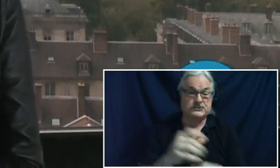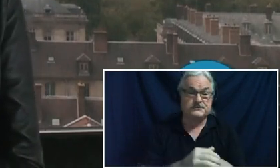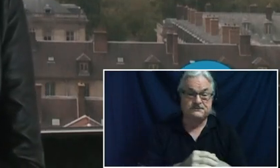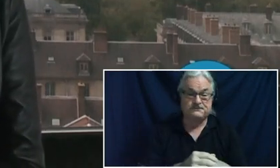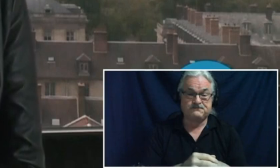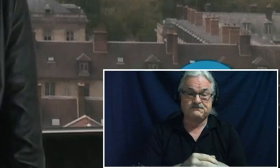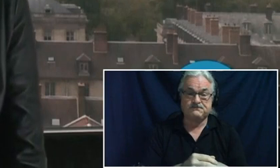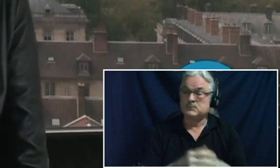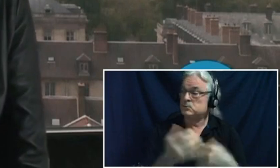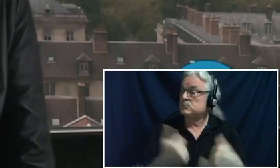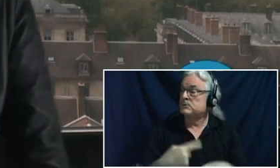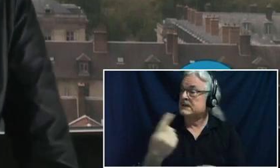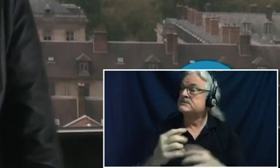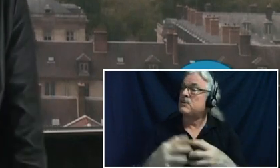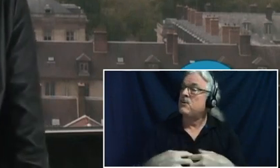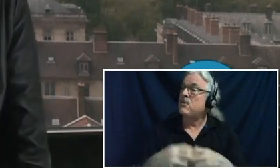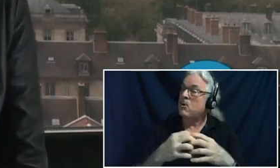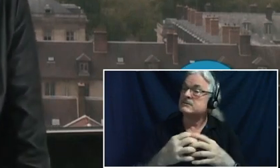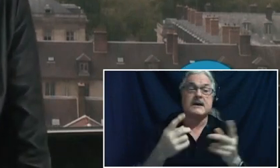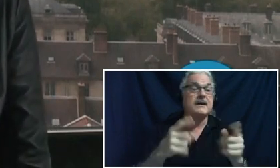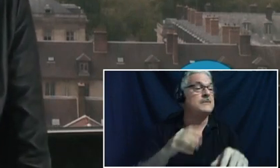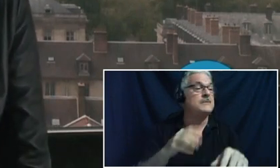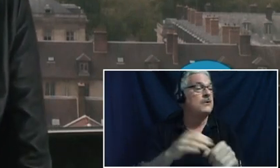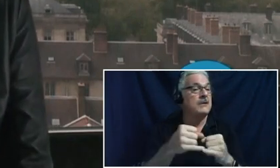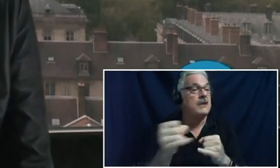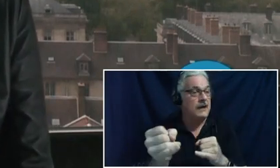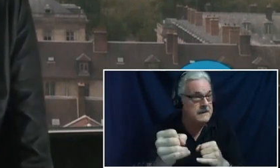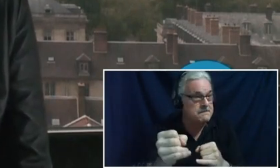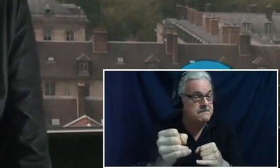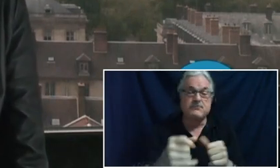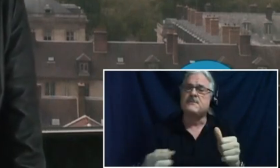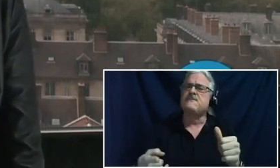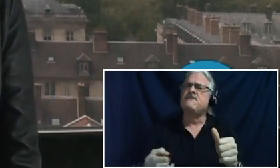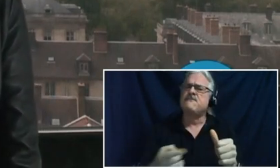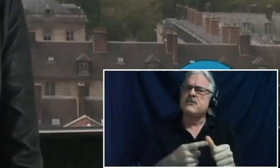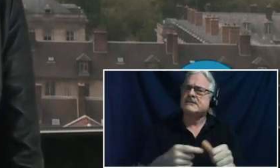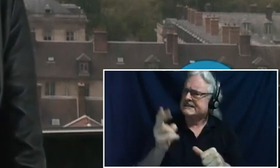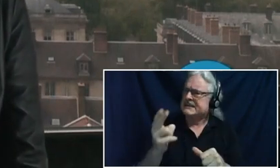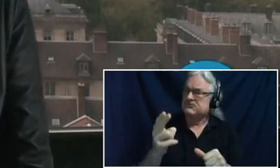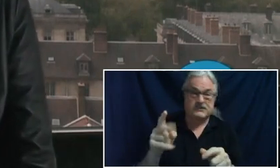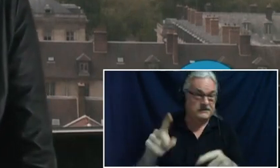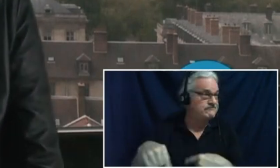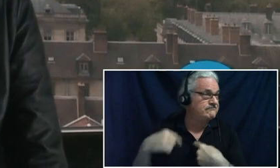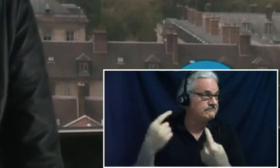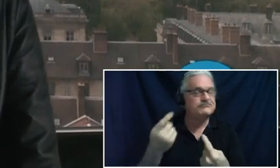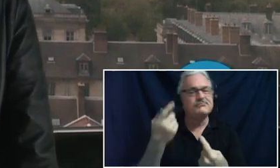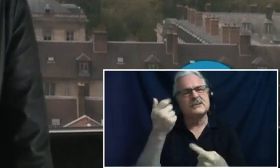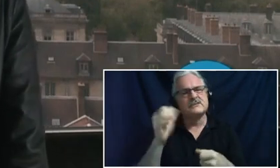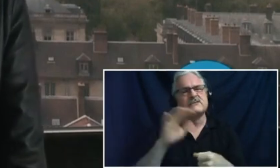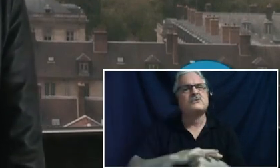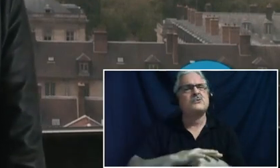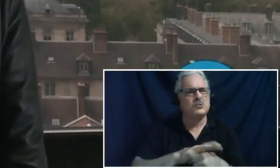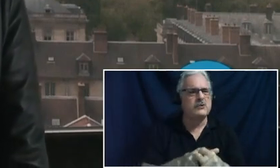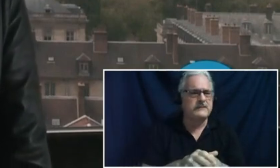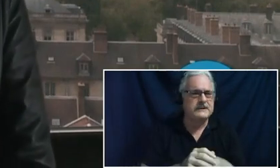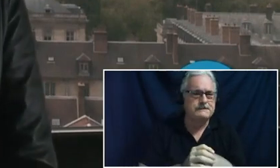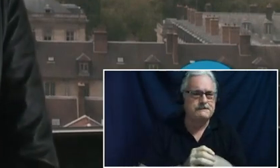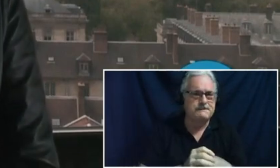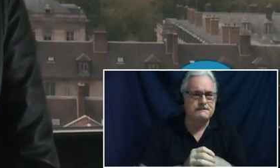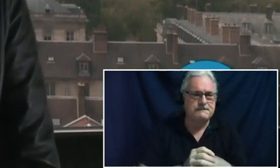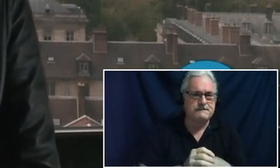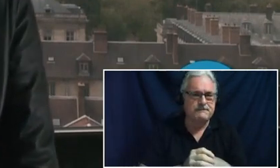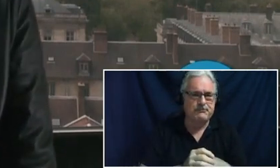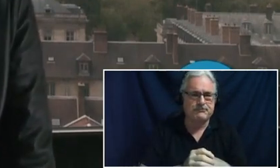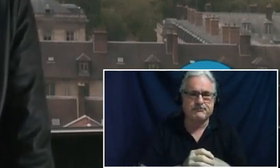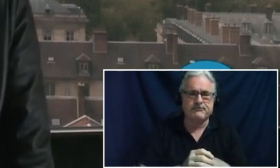L'UNESCO est déterminée à soutenir ses États membres dans tous ces aspects concernant l'inclusion dans l'éducation. Aujourd'hui, nous avons l'occasion de